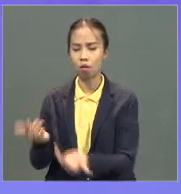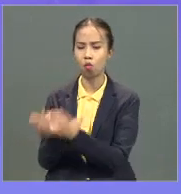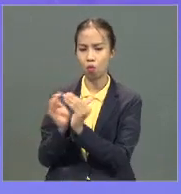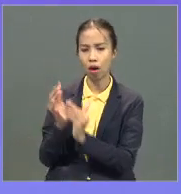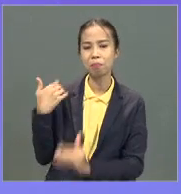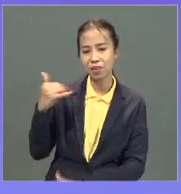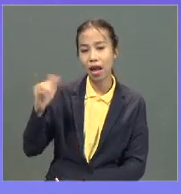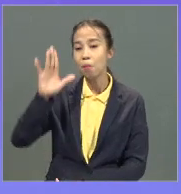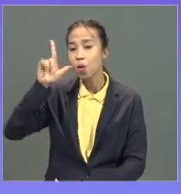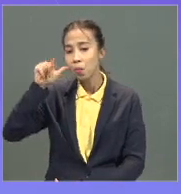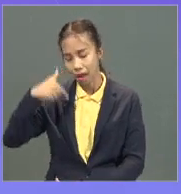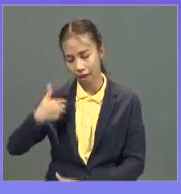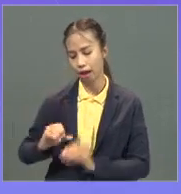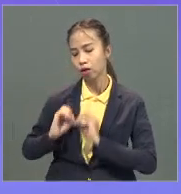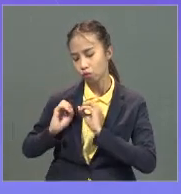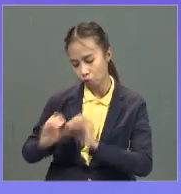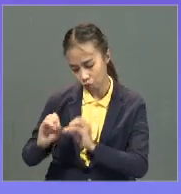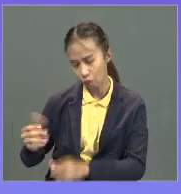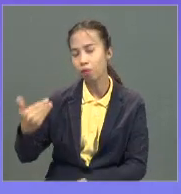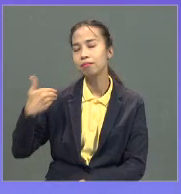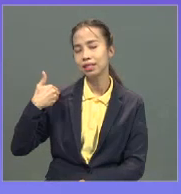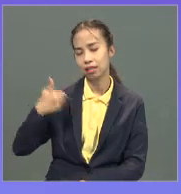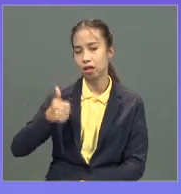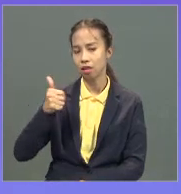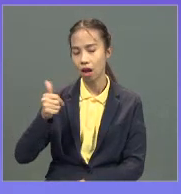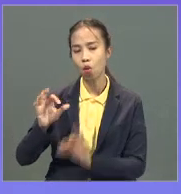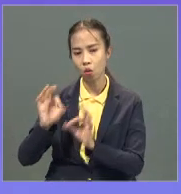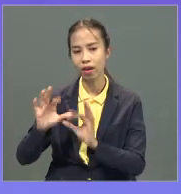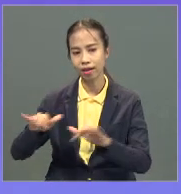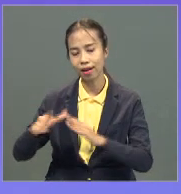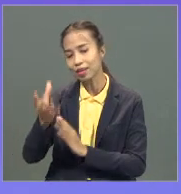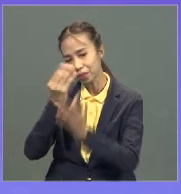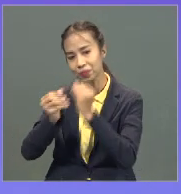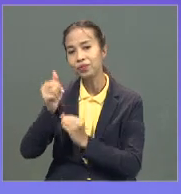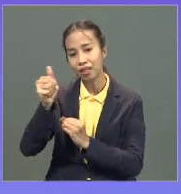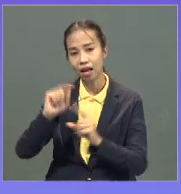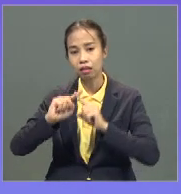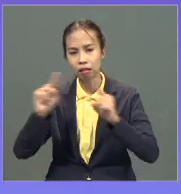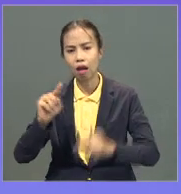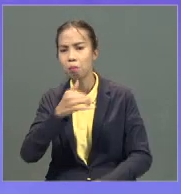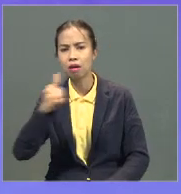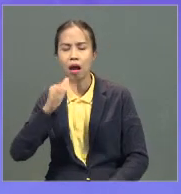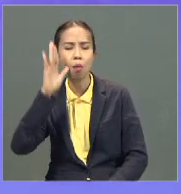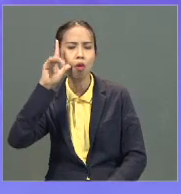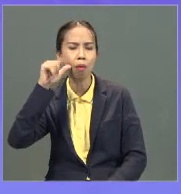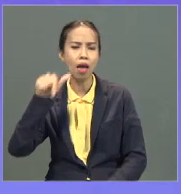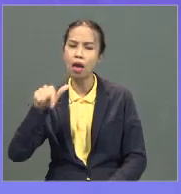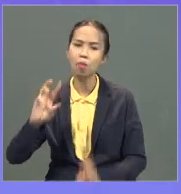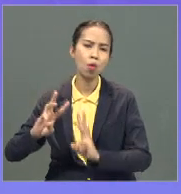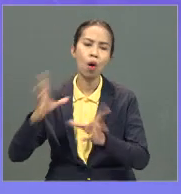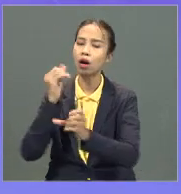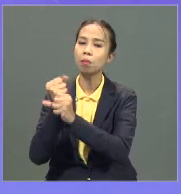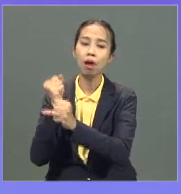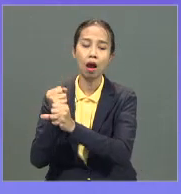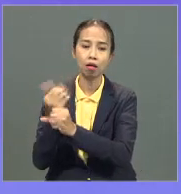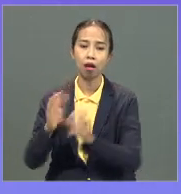มีโอกาสได้สอนได้มีการเข้าไปดูเน ี่ ยก็อันนี้โอเคถือว่าได้เปรียบแต่ในขณะเดียวกันเด็กบางคนคุณพ่อคุณแม่ผู้ปกครองไปทำ